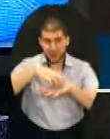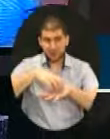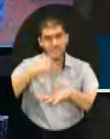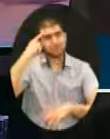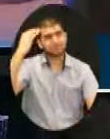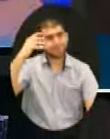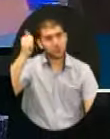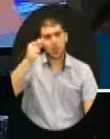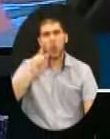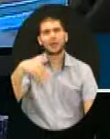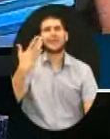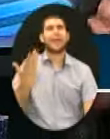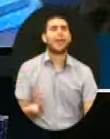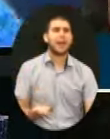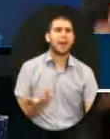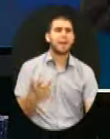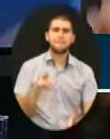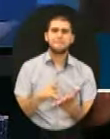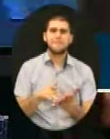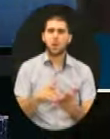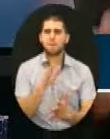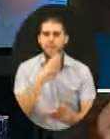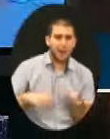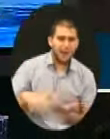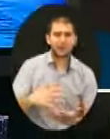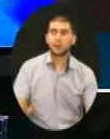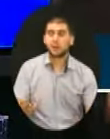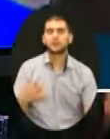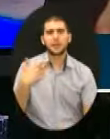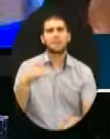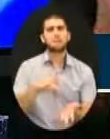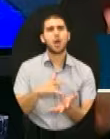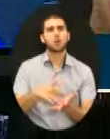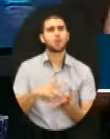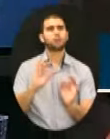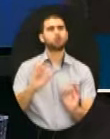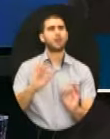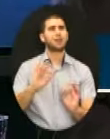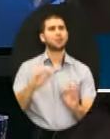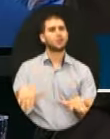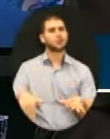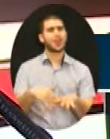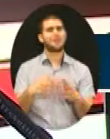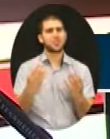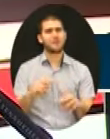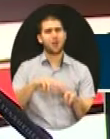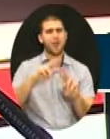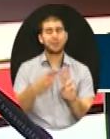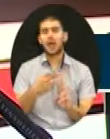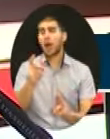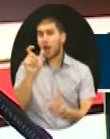האסוציאציה הראשונה שלך לא תהיה מקום נפיץ, מקום שמי יודע מה, אלא שיהיה מקום של שלום וטוב. אז מישהו עדיין